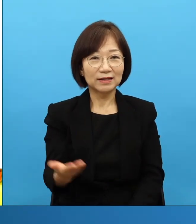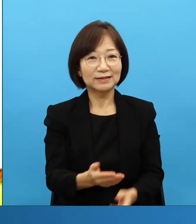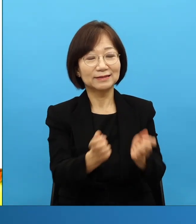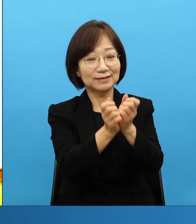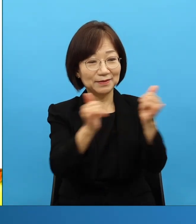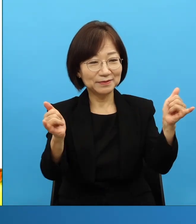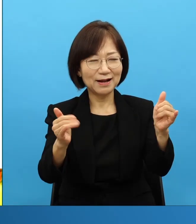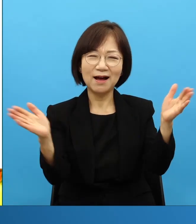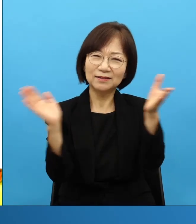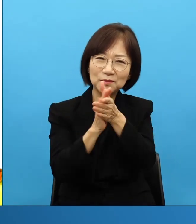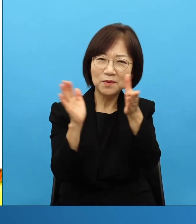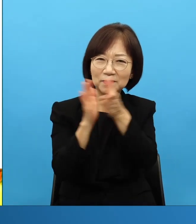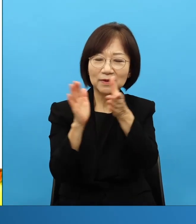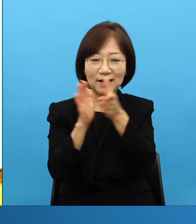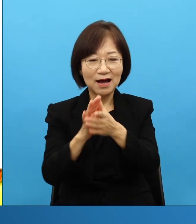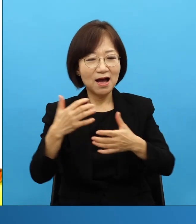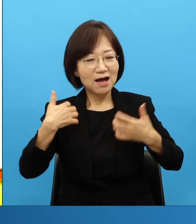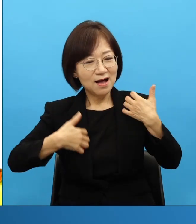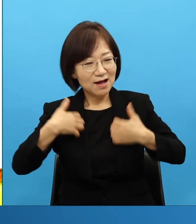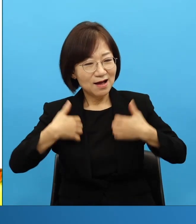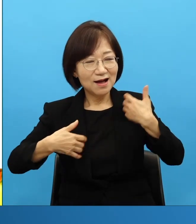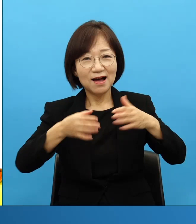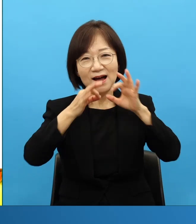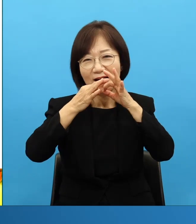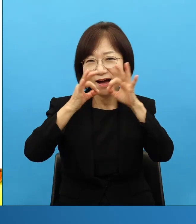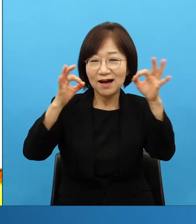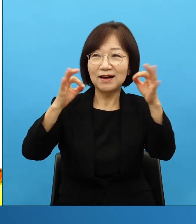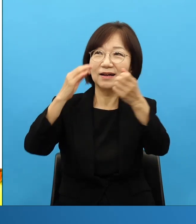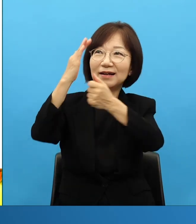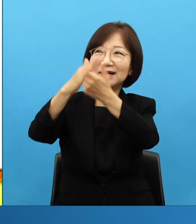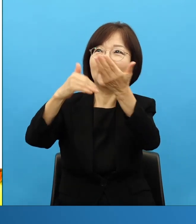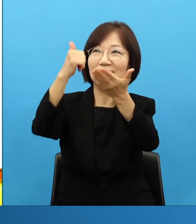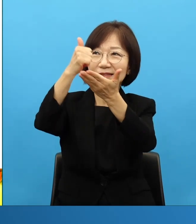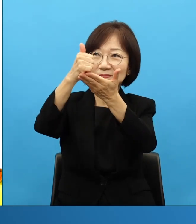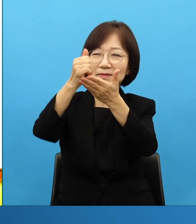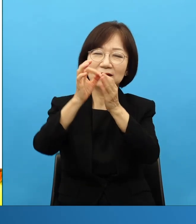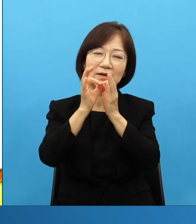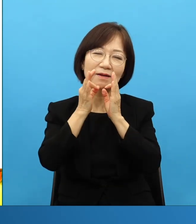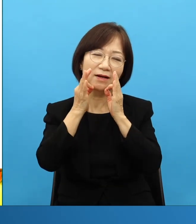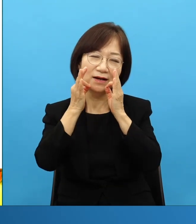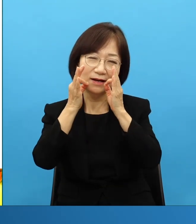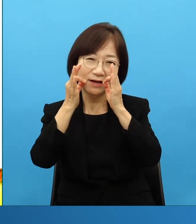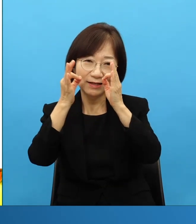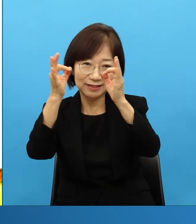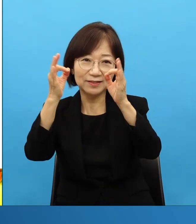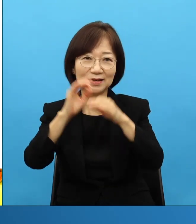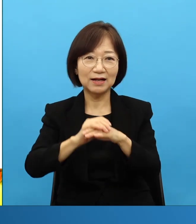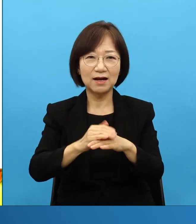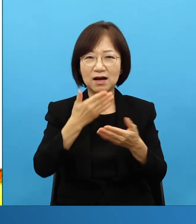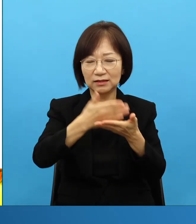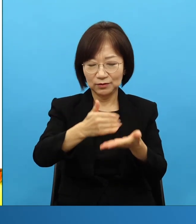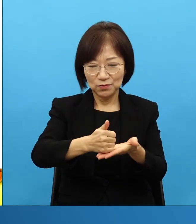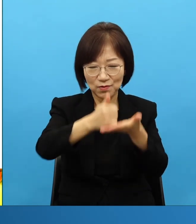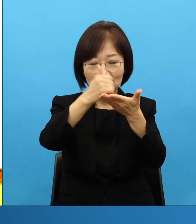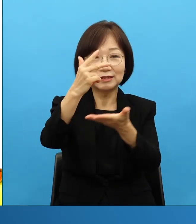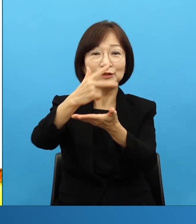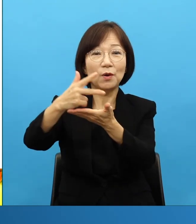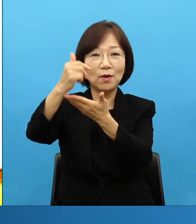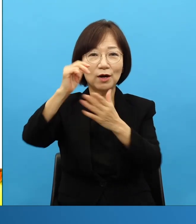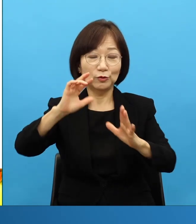만민들아 손바닥을 치고 즐거운 소리로 하나님께 외칠지어다. 지존하신